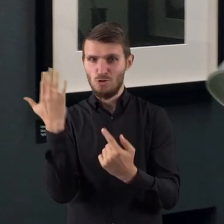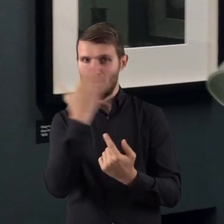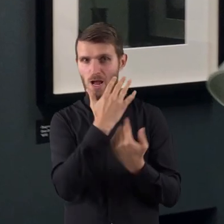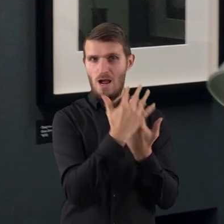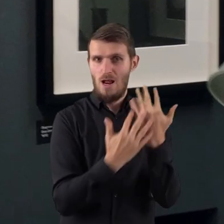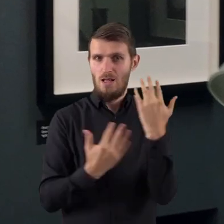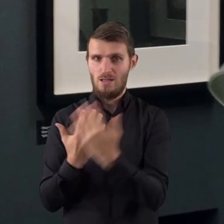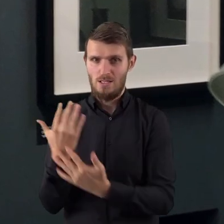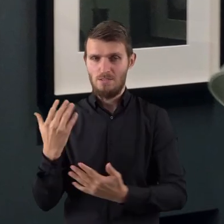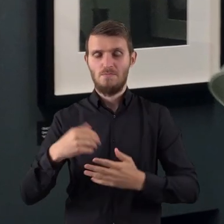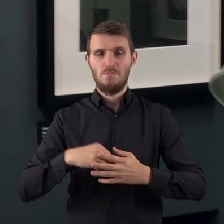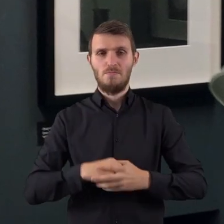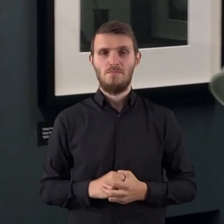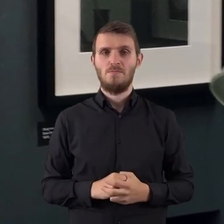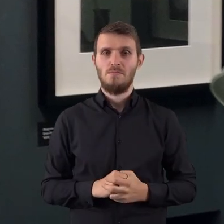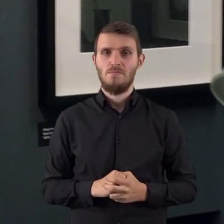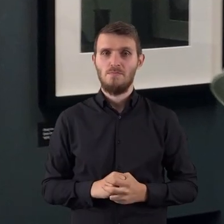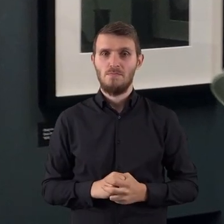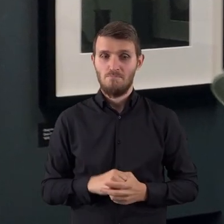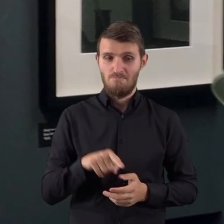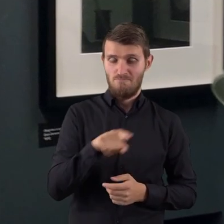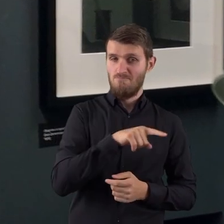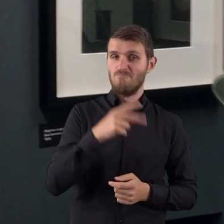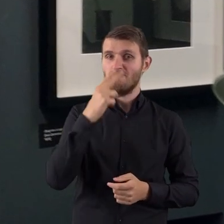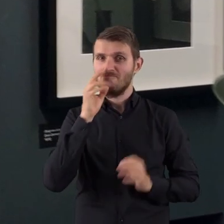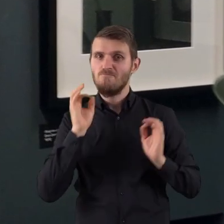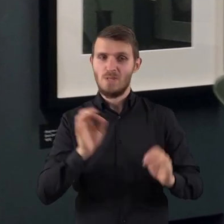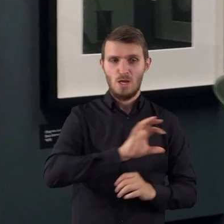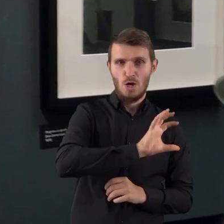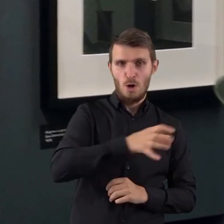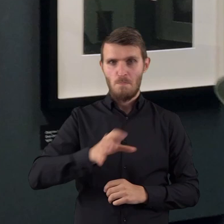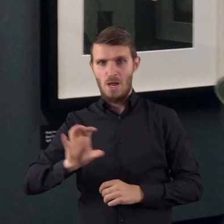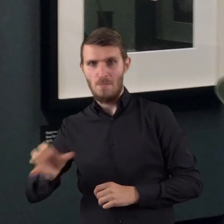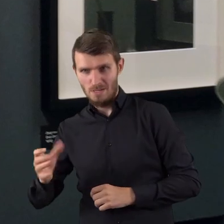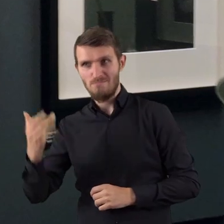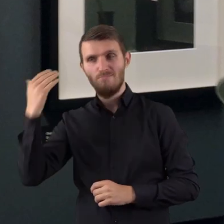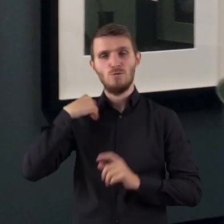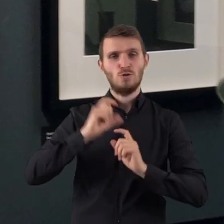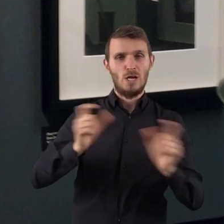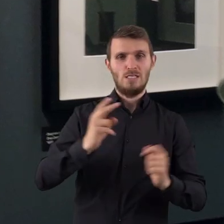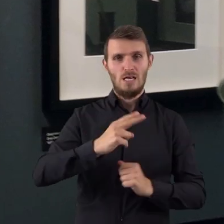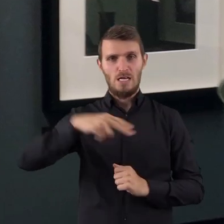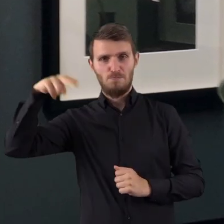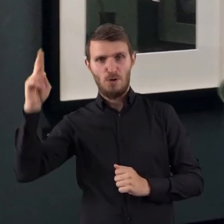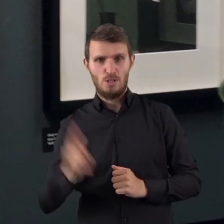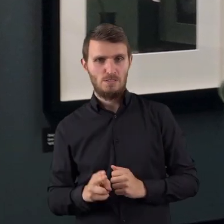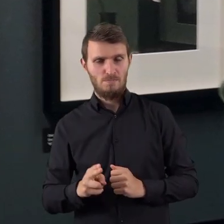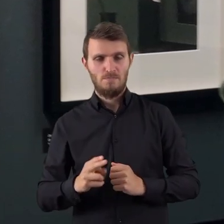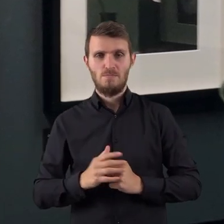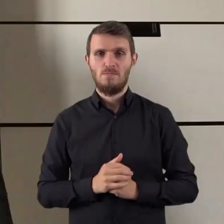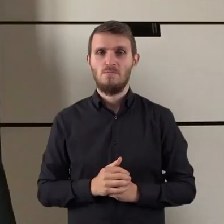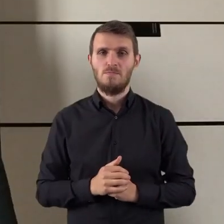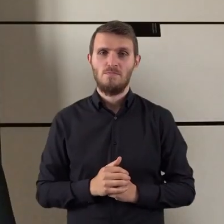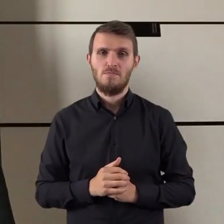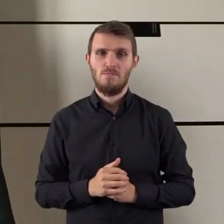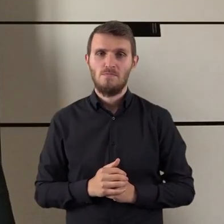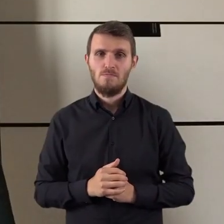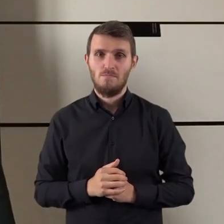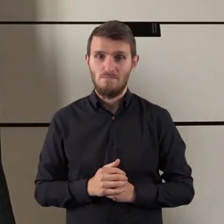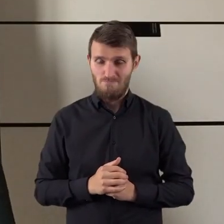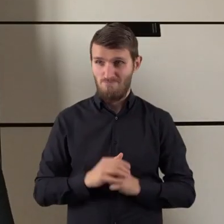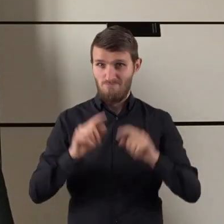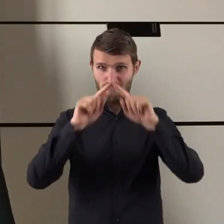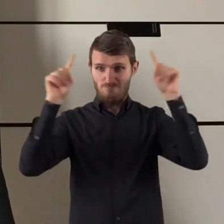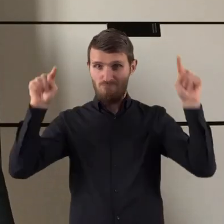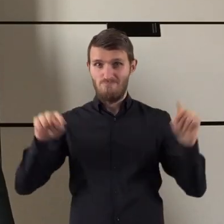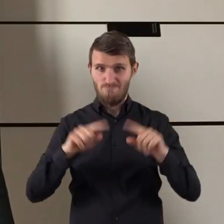dłonie w czarnych rękawiczkach, które wyglądają jak jakiś ekspresjonistyczny ornament. Głowę